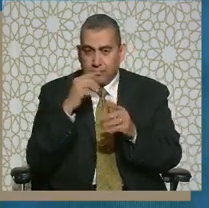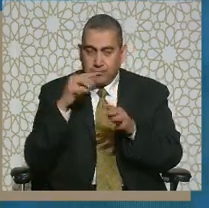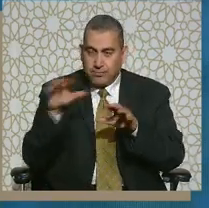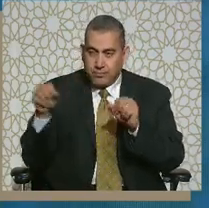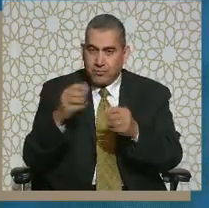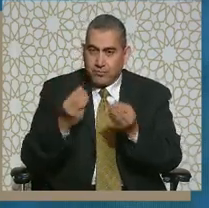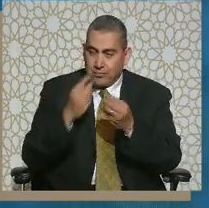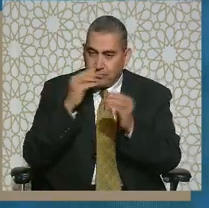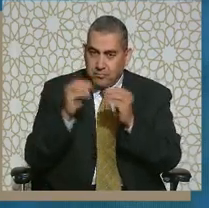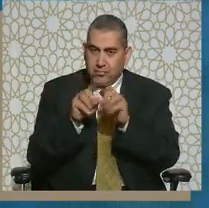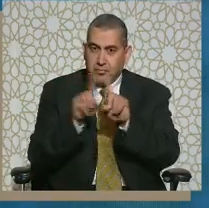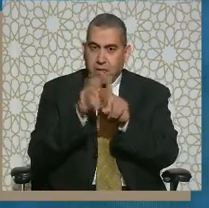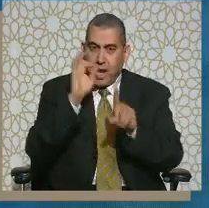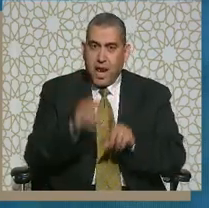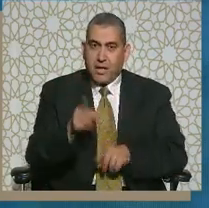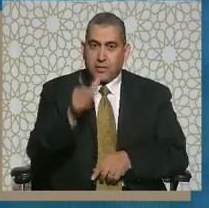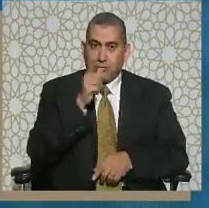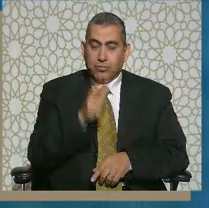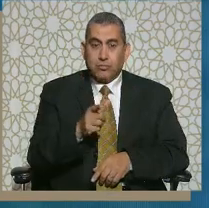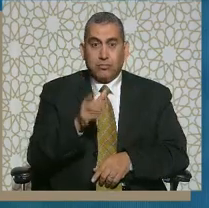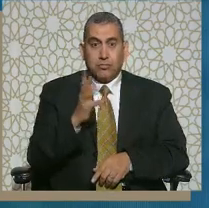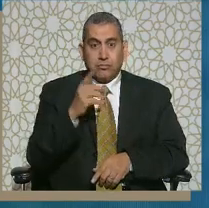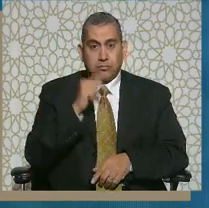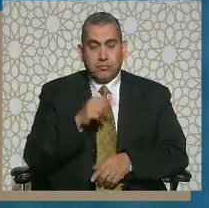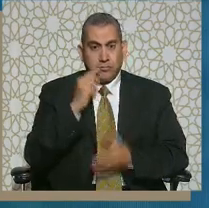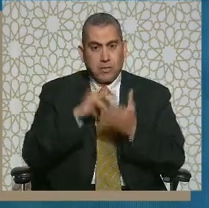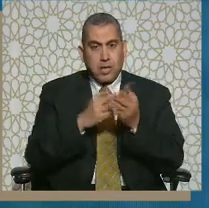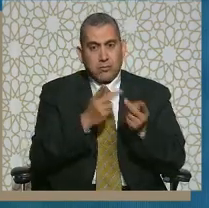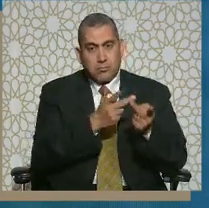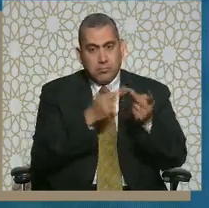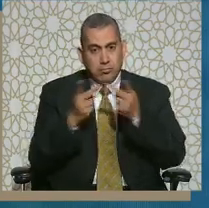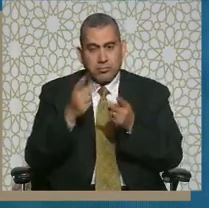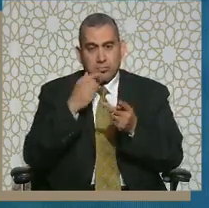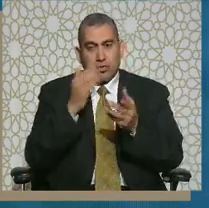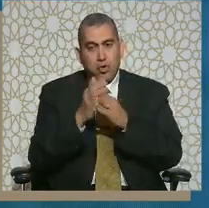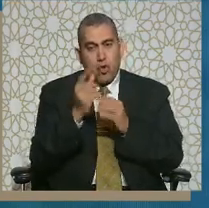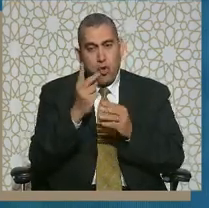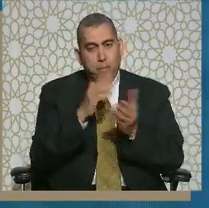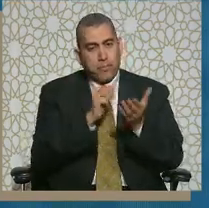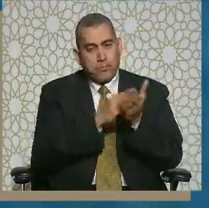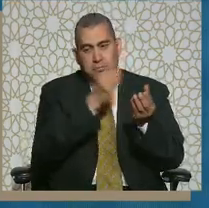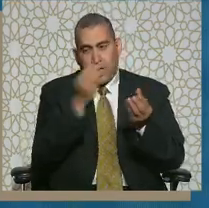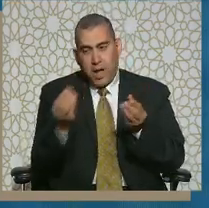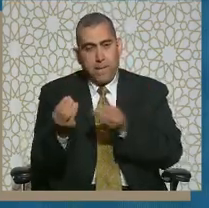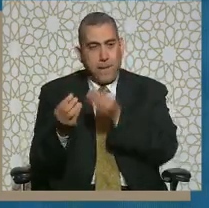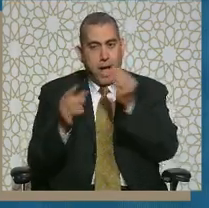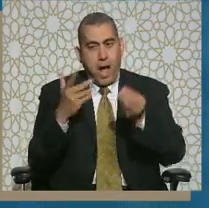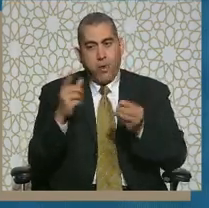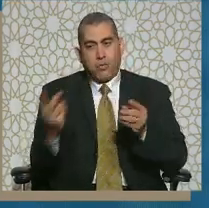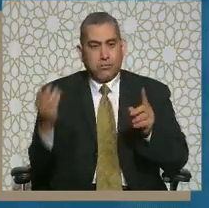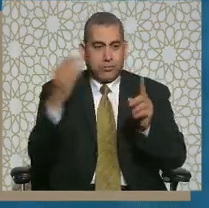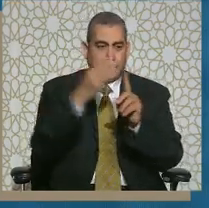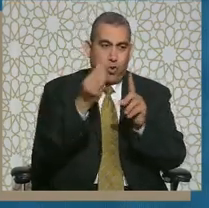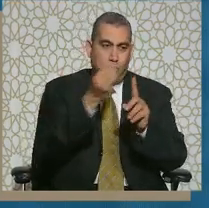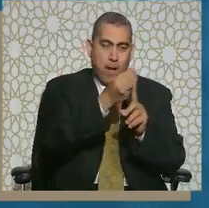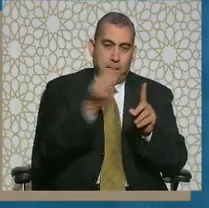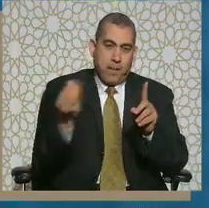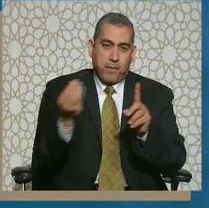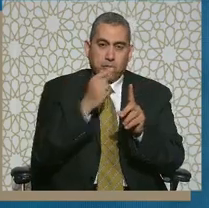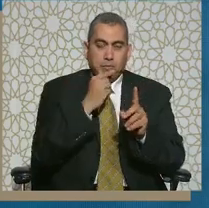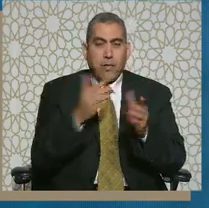الانس لحضرتك اما ان هم يستضيفوه ايا بعض الايام او ان هم يروحوا لك في بعض الايام